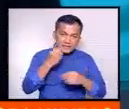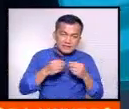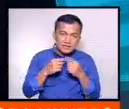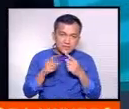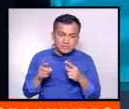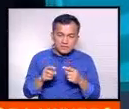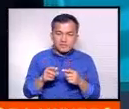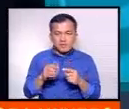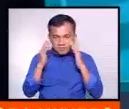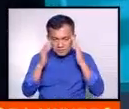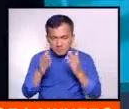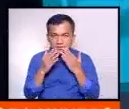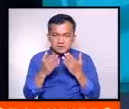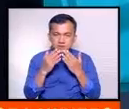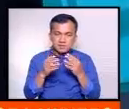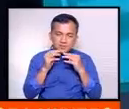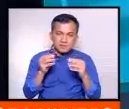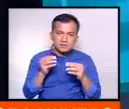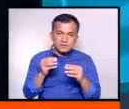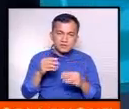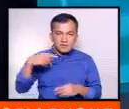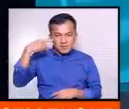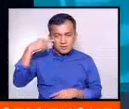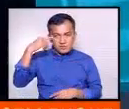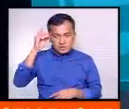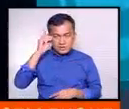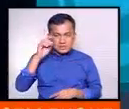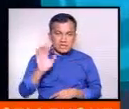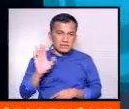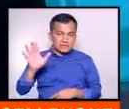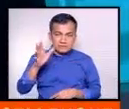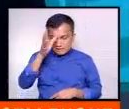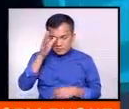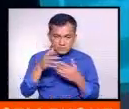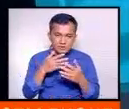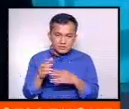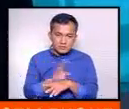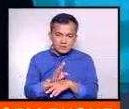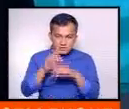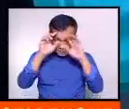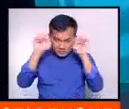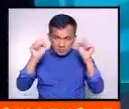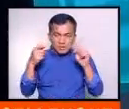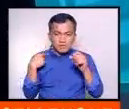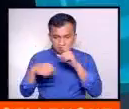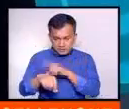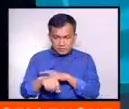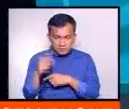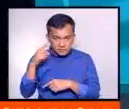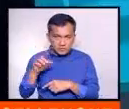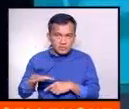pagbati at pasasalamat ang naging mensahe ni Paolo Duterte sa kanyang ama. Kahit na busy ang Pangulo, may oras pa rin siya sa kanila.